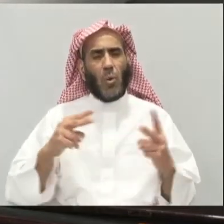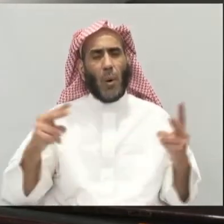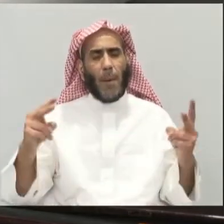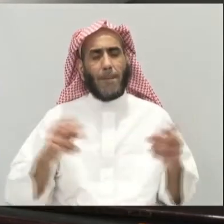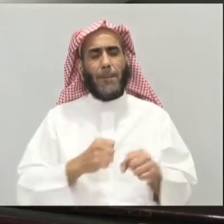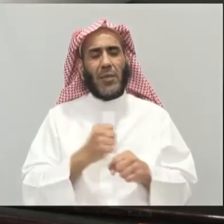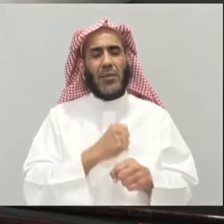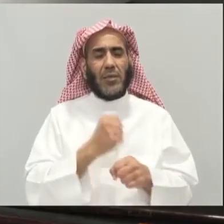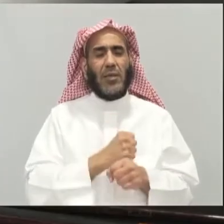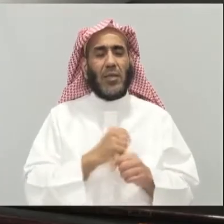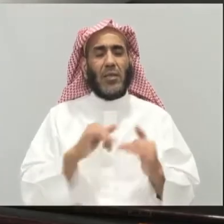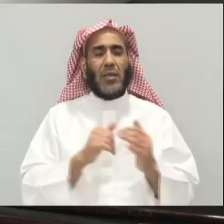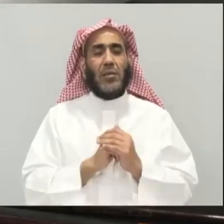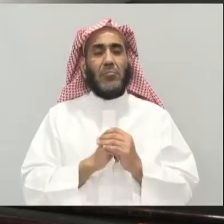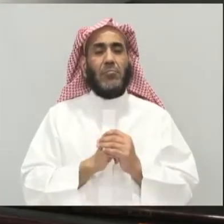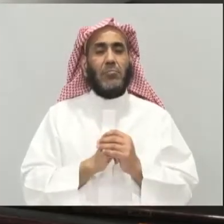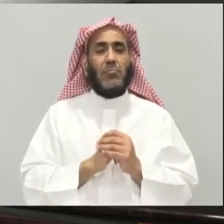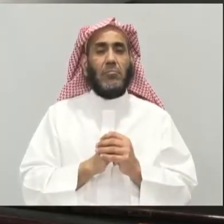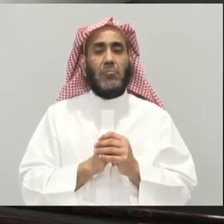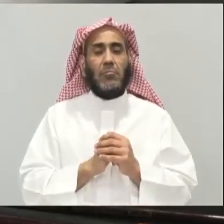باستخدام هذه الطريقه